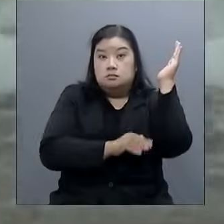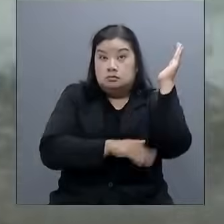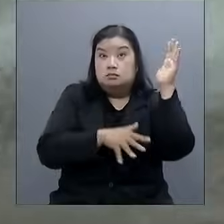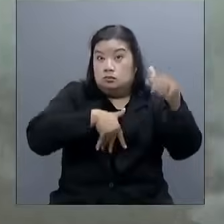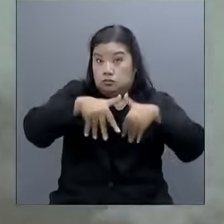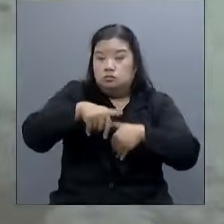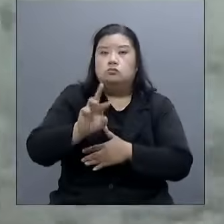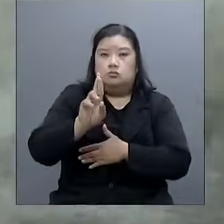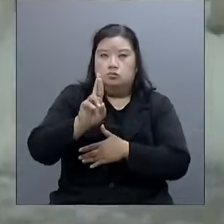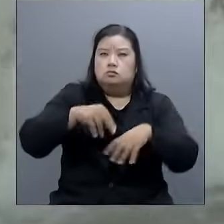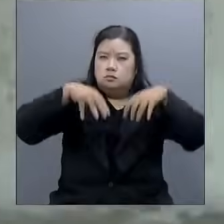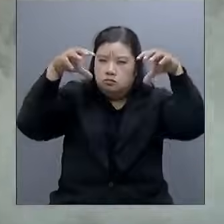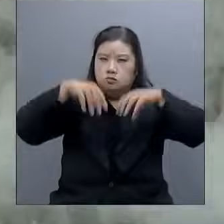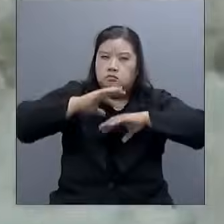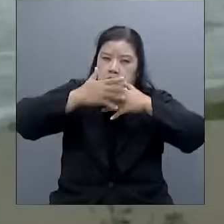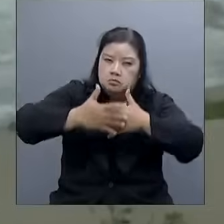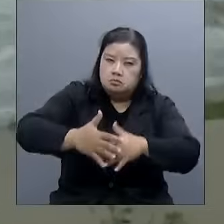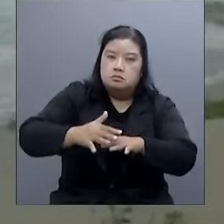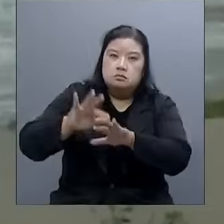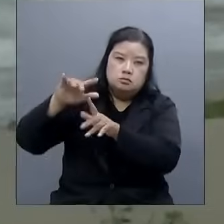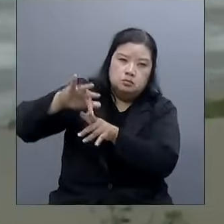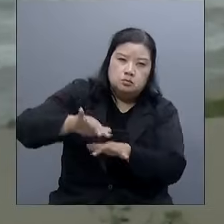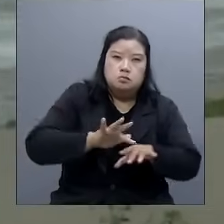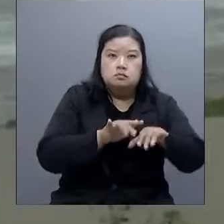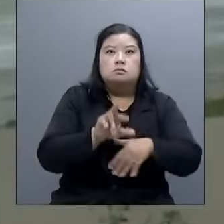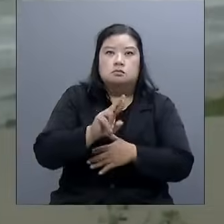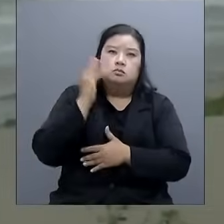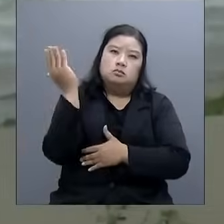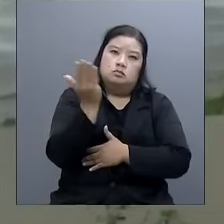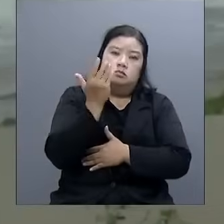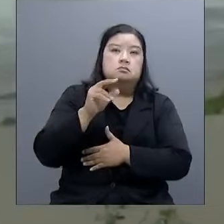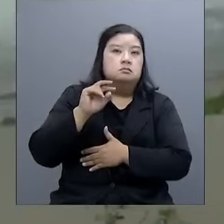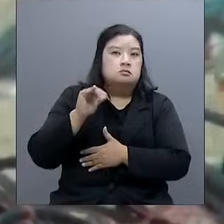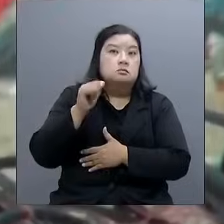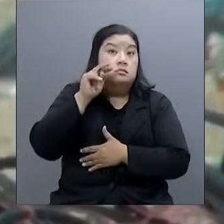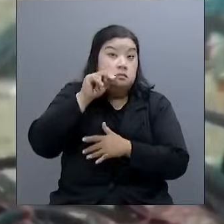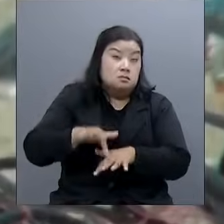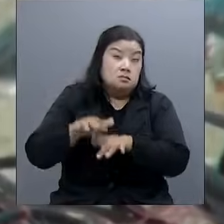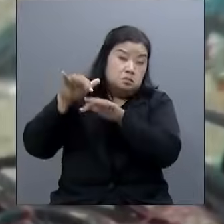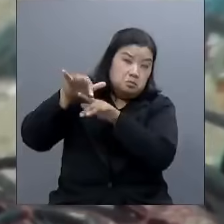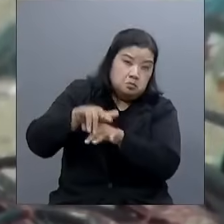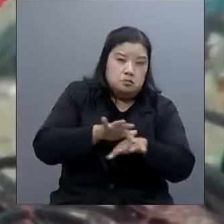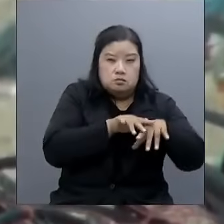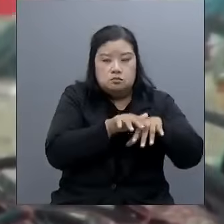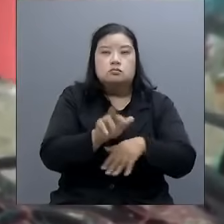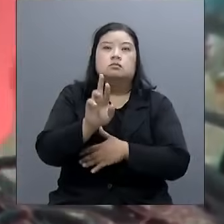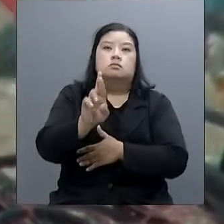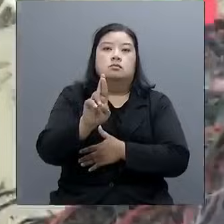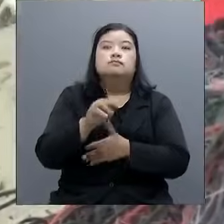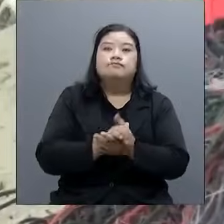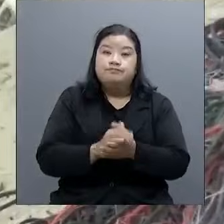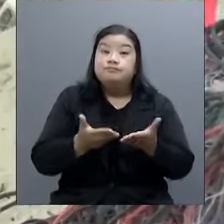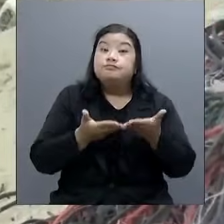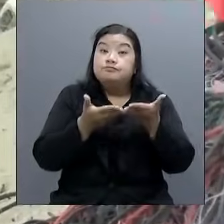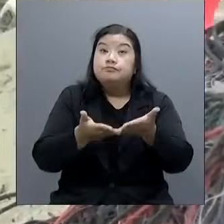นที่ตกหนักรวมไปถึงคลื่นลมแรงด้วยนะคะอาจจะเกิดน้ำท่วมฉับพลันน้ำป่าไหลหลากได้ด้วยค่ะในส่วนของชาวเรือก็ขอให้หลีกเลี่ยง